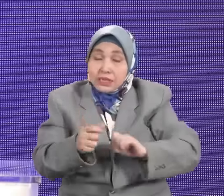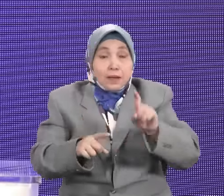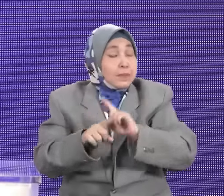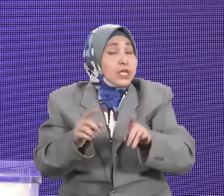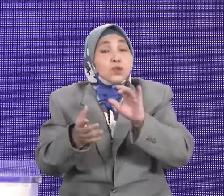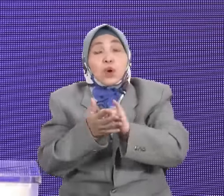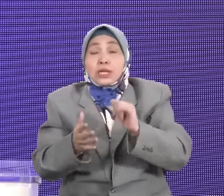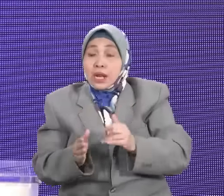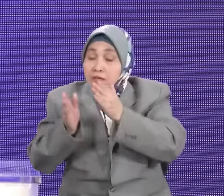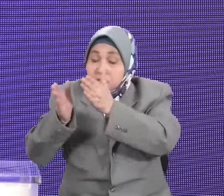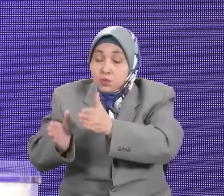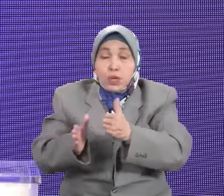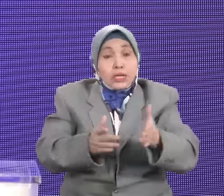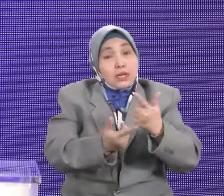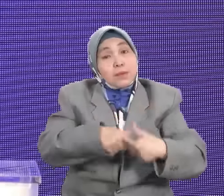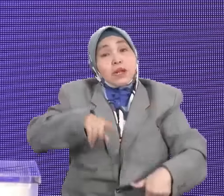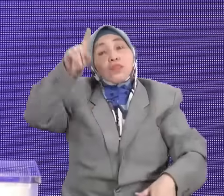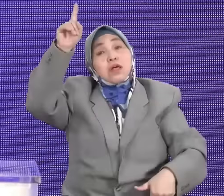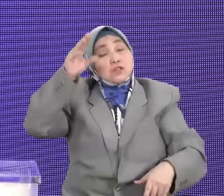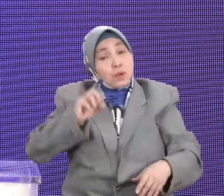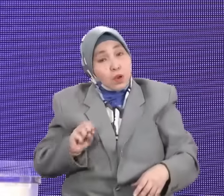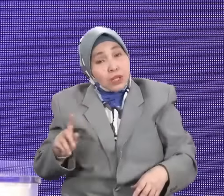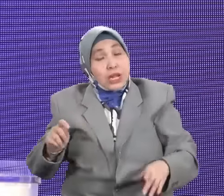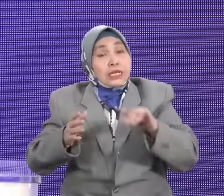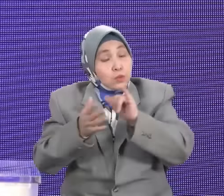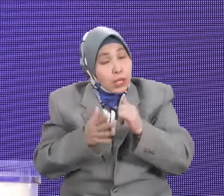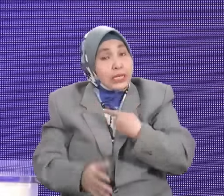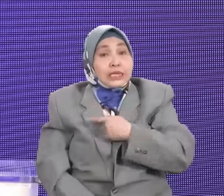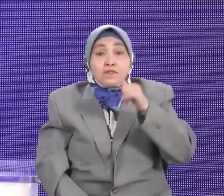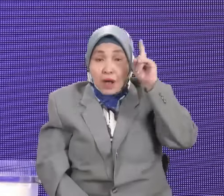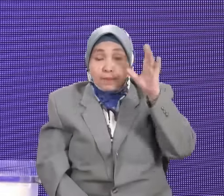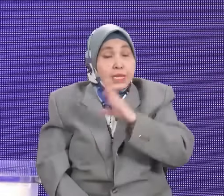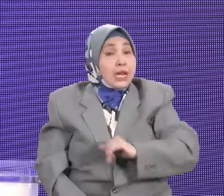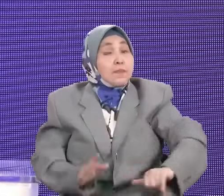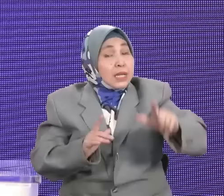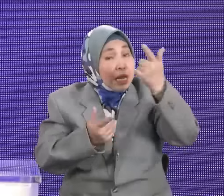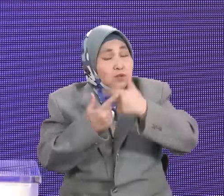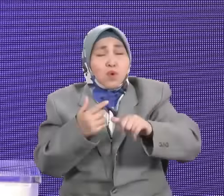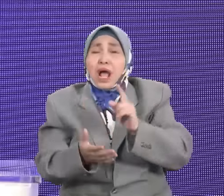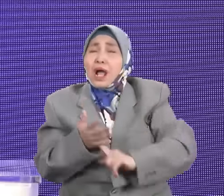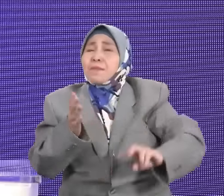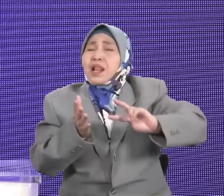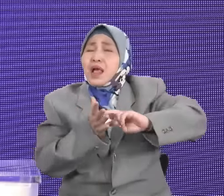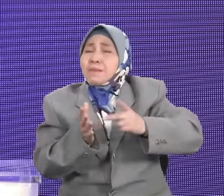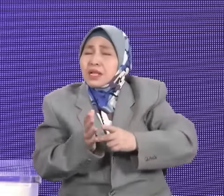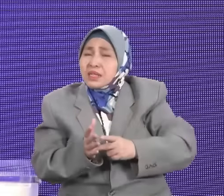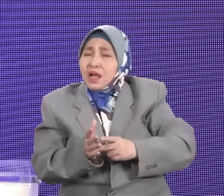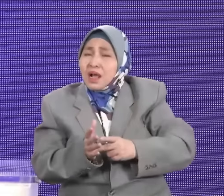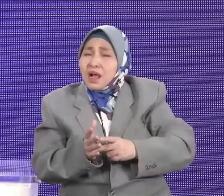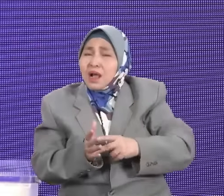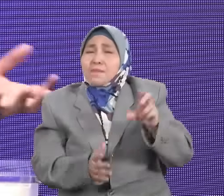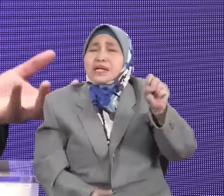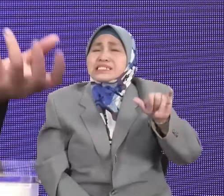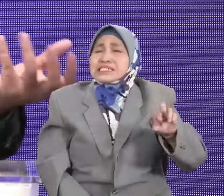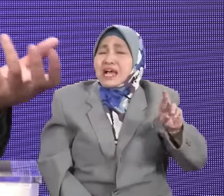itu adalah susunan daripada Allah subhanahu wa ta'ala itu yang kita paham dan lebih dari itu apakah syiar ini